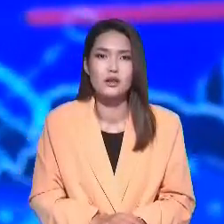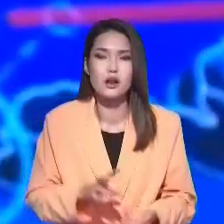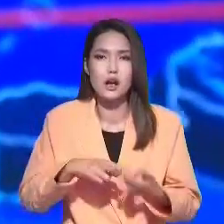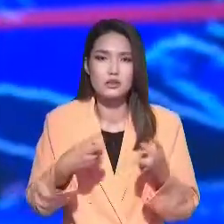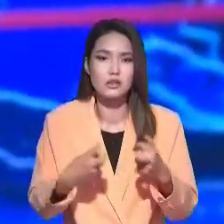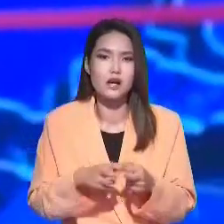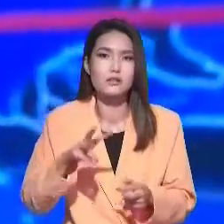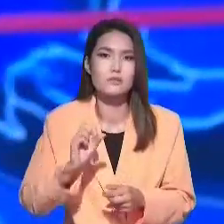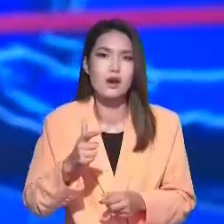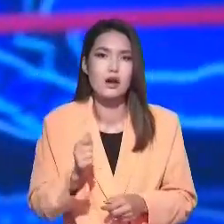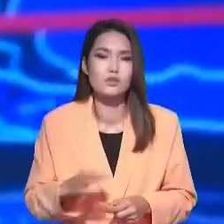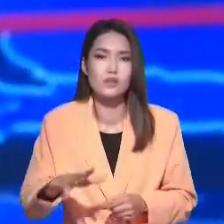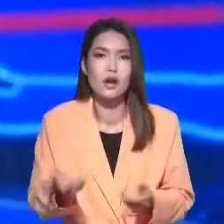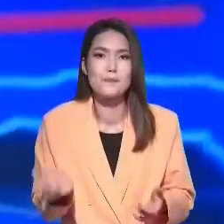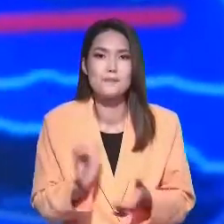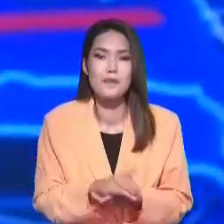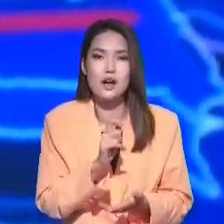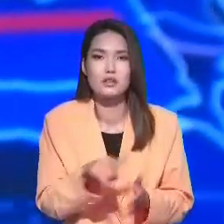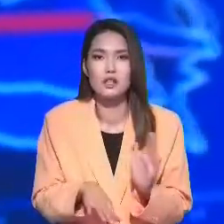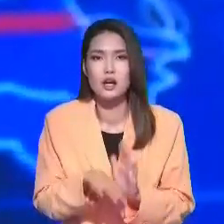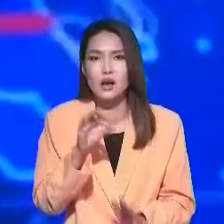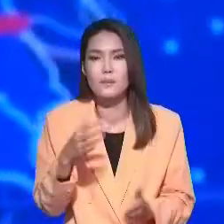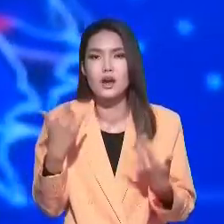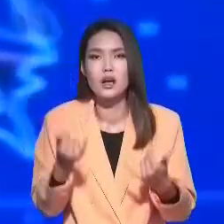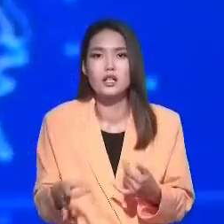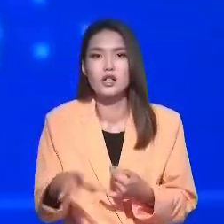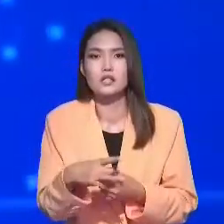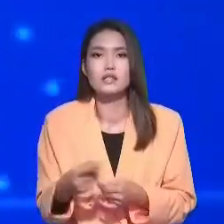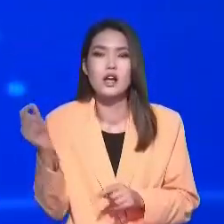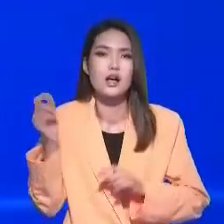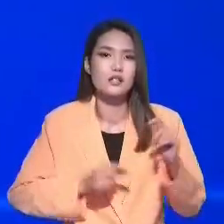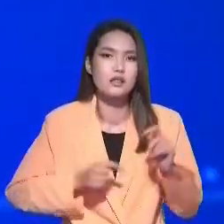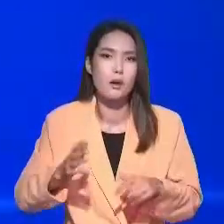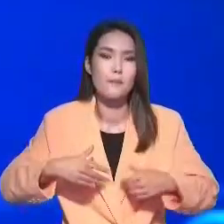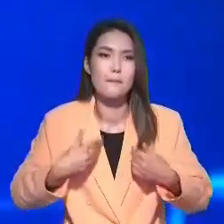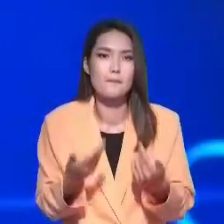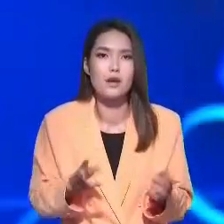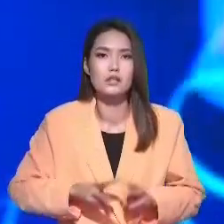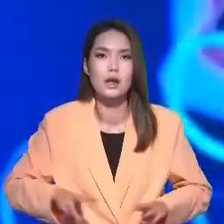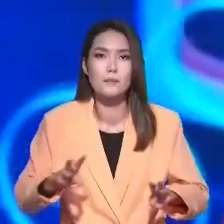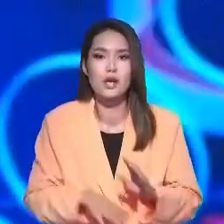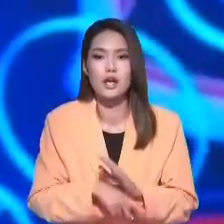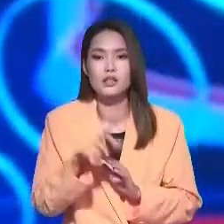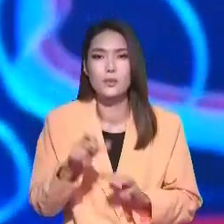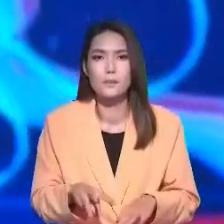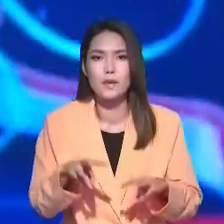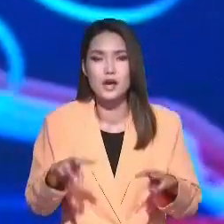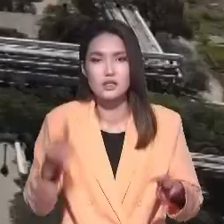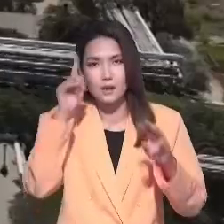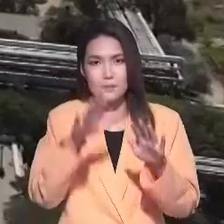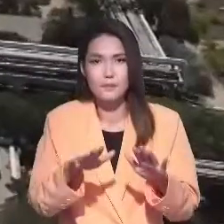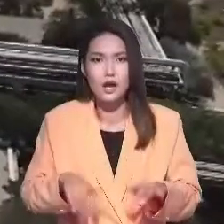С проблемами Мангыстауской области ознакомились народные избранники. В регионе прибыла делегация из представителей министерства и депутатов Мажилиса